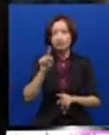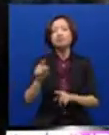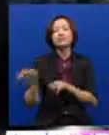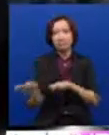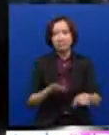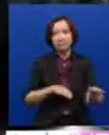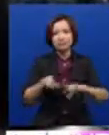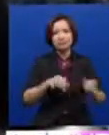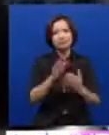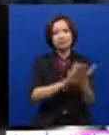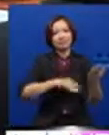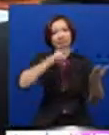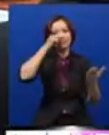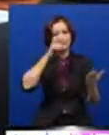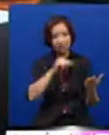จัดขึ้นที่ประเทศไทย